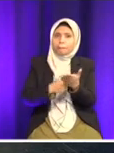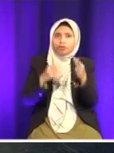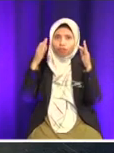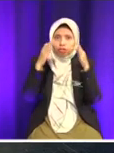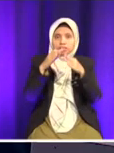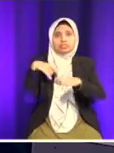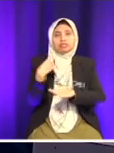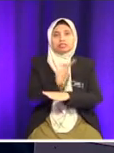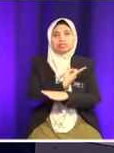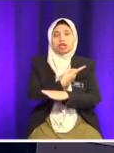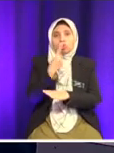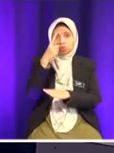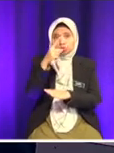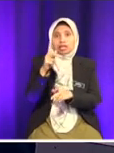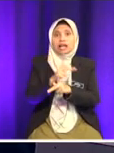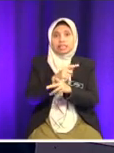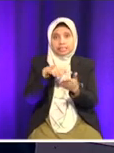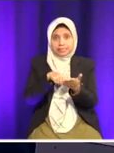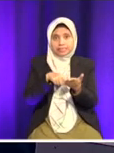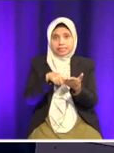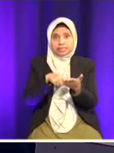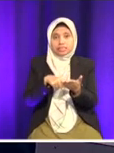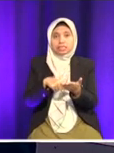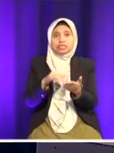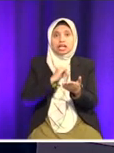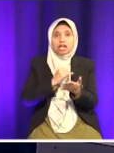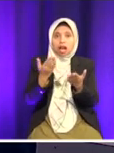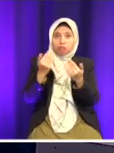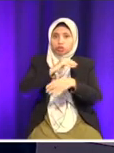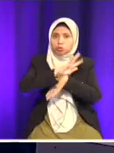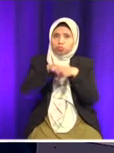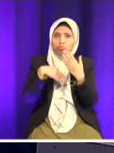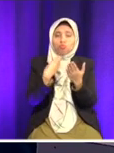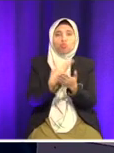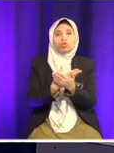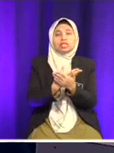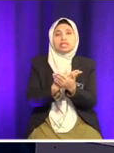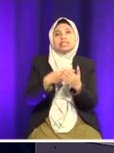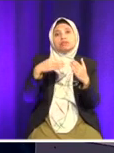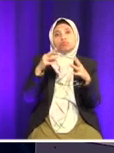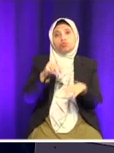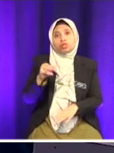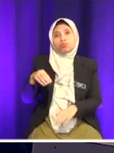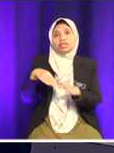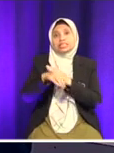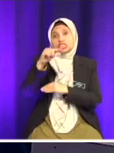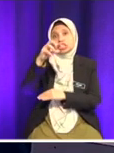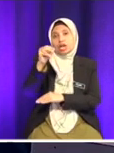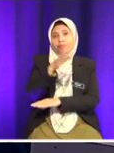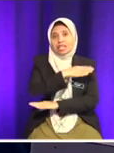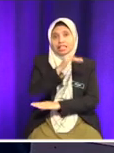untuk saya menstruasinya Saya harap murid-murid yang berada di dalam Google Mic dan juga murid-murid yang